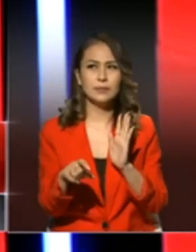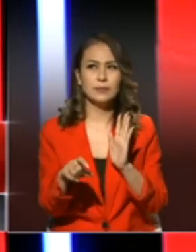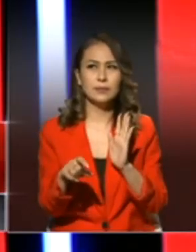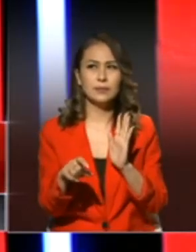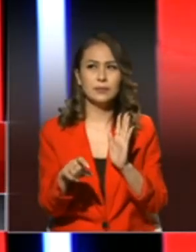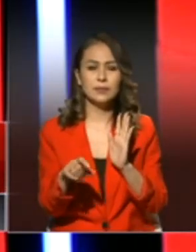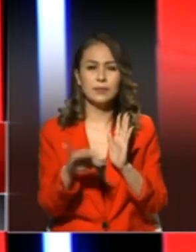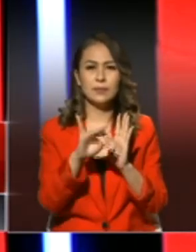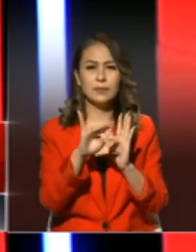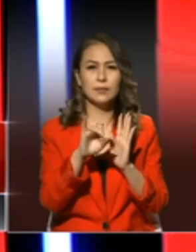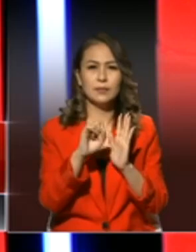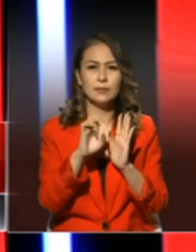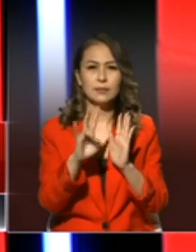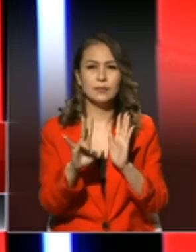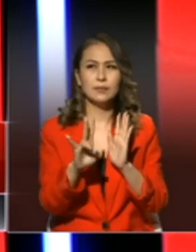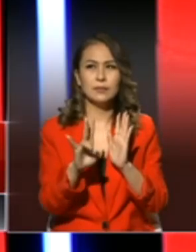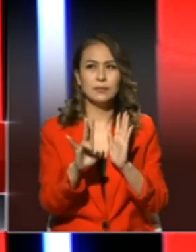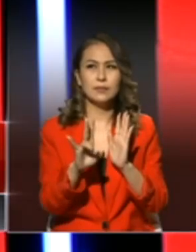енді